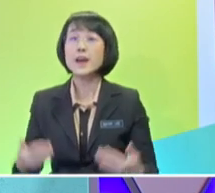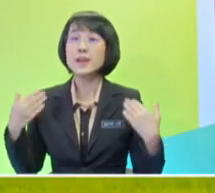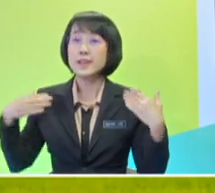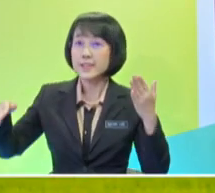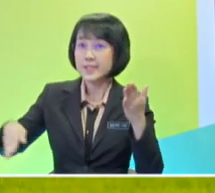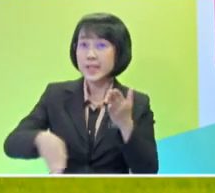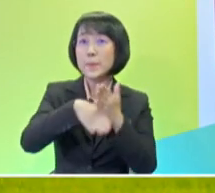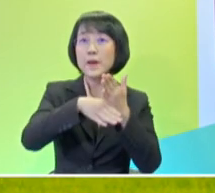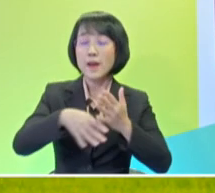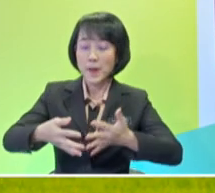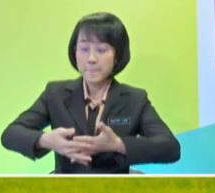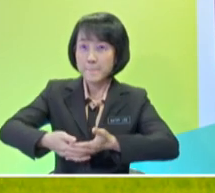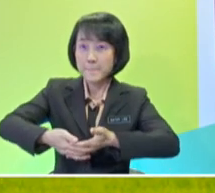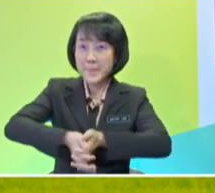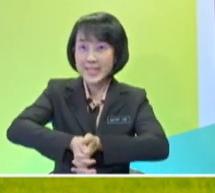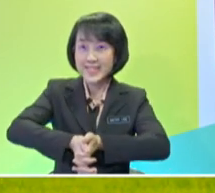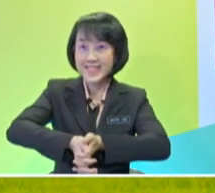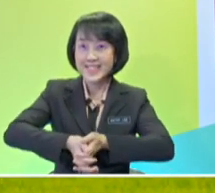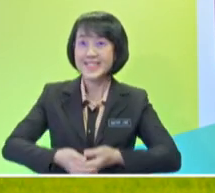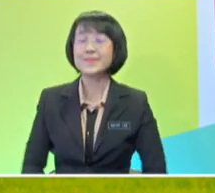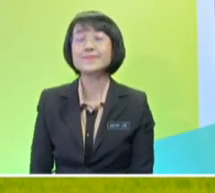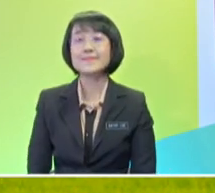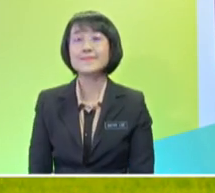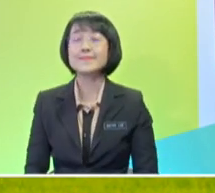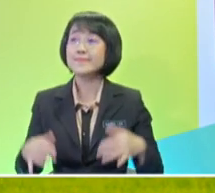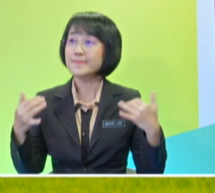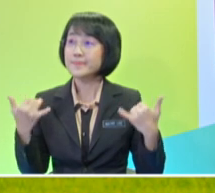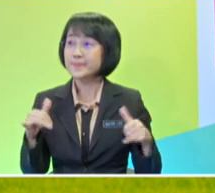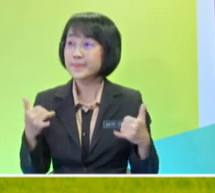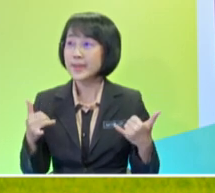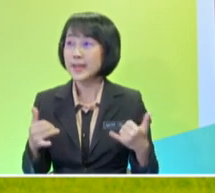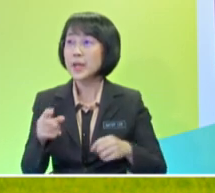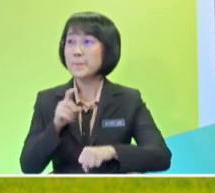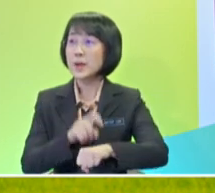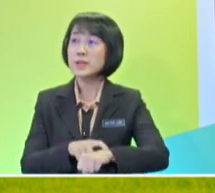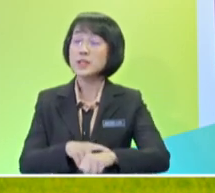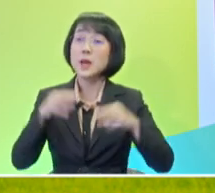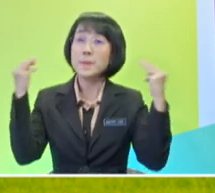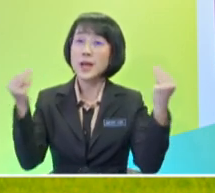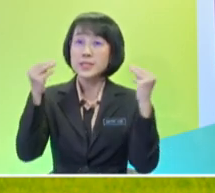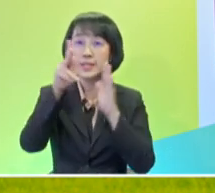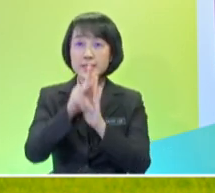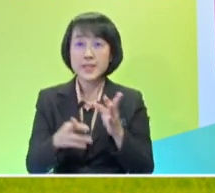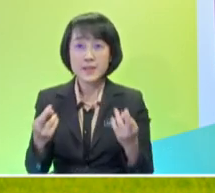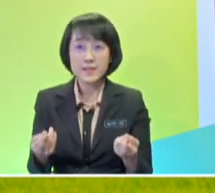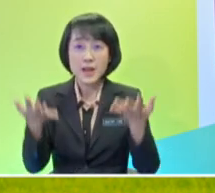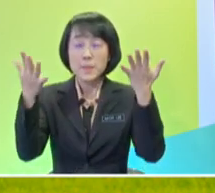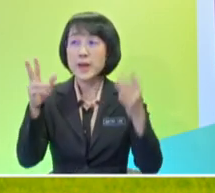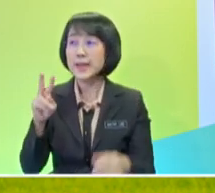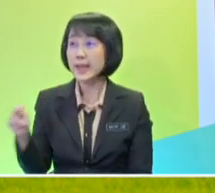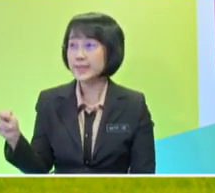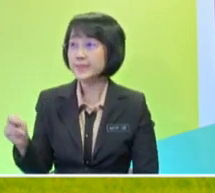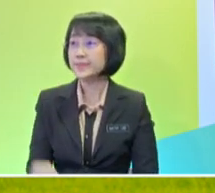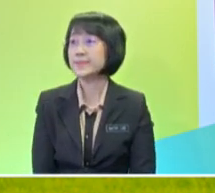manggis Oke dan saya kebiasaannya dimainkan ketika majelis-majelis keramaian terutamanya bagi mereka